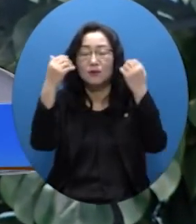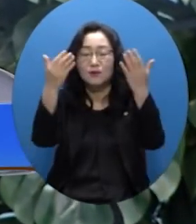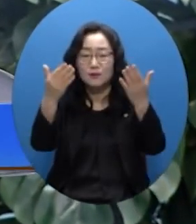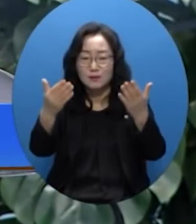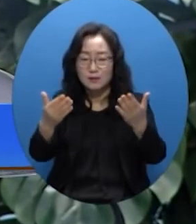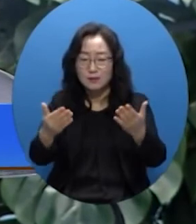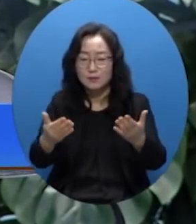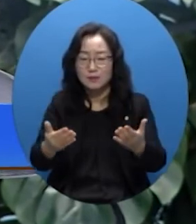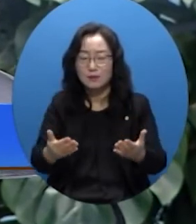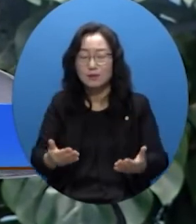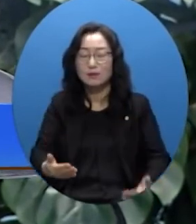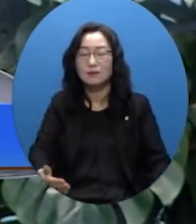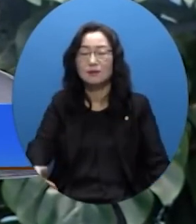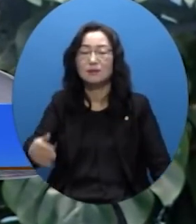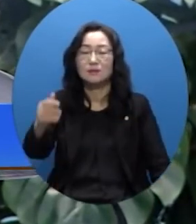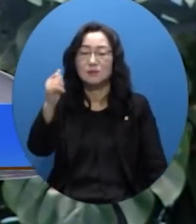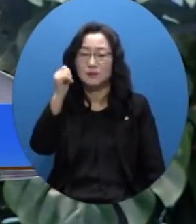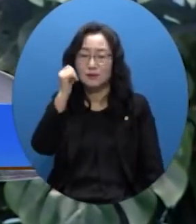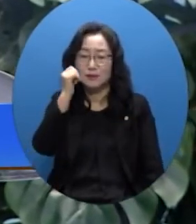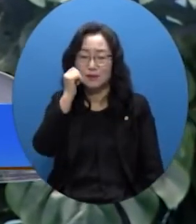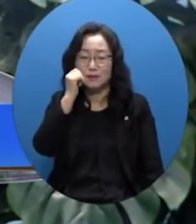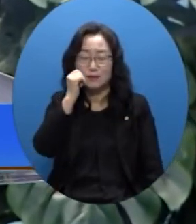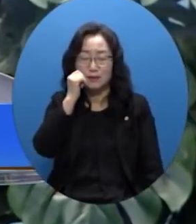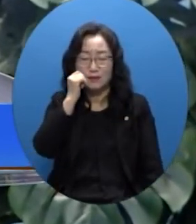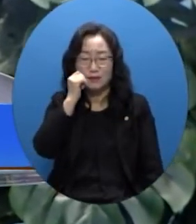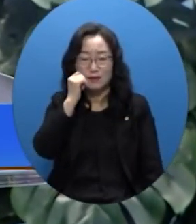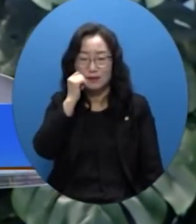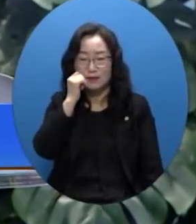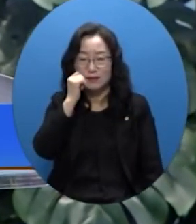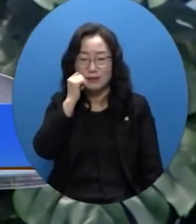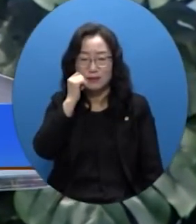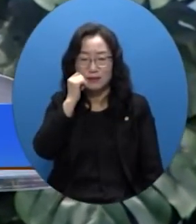or 더 지보 타래